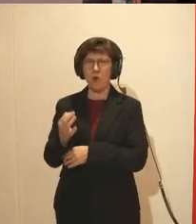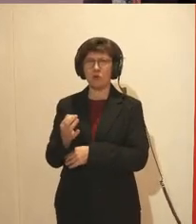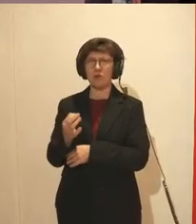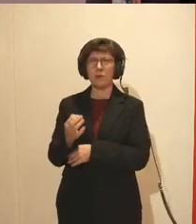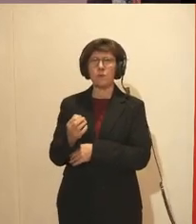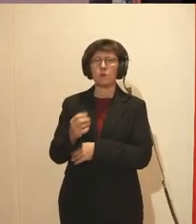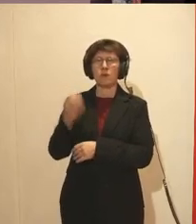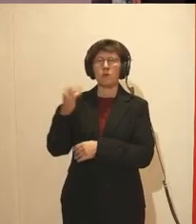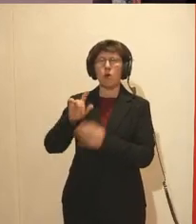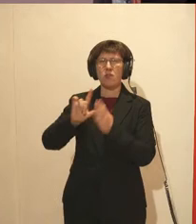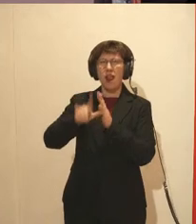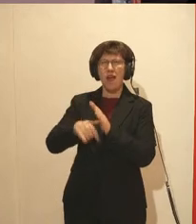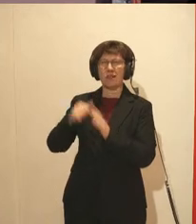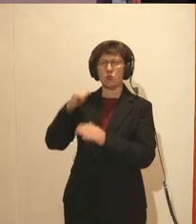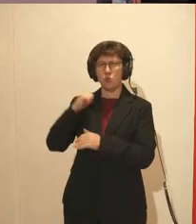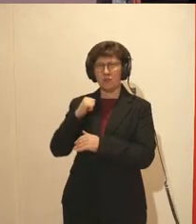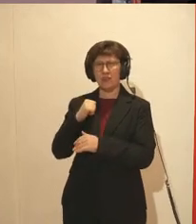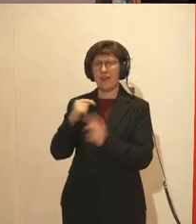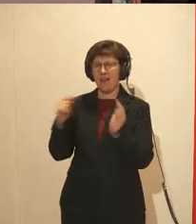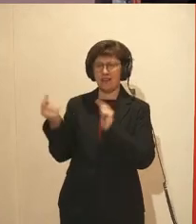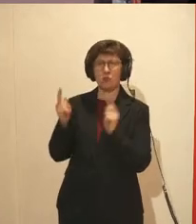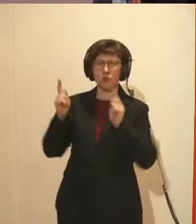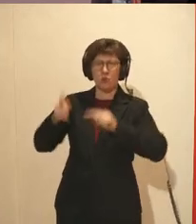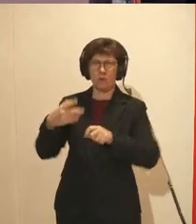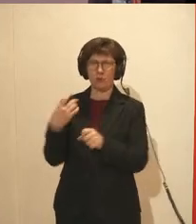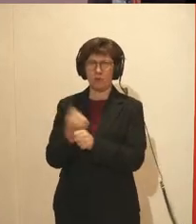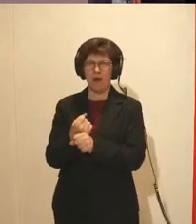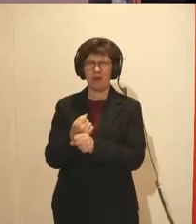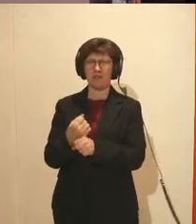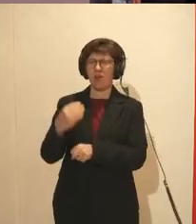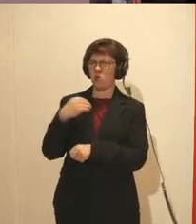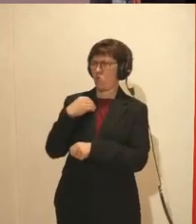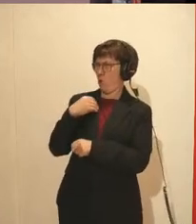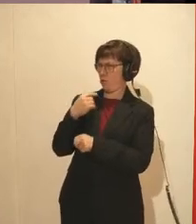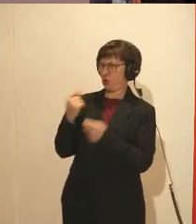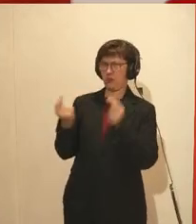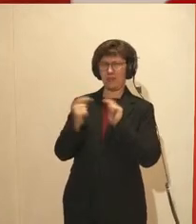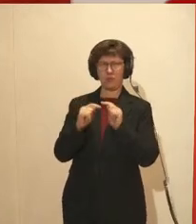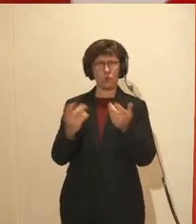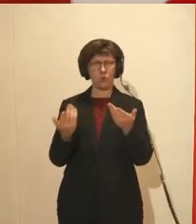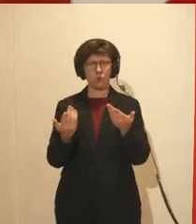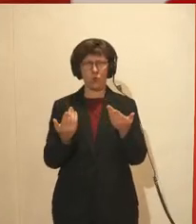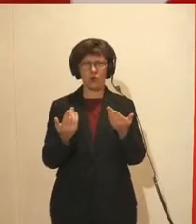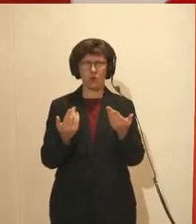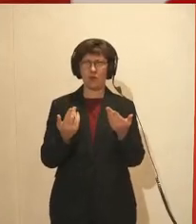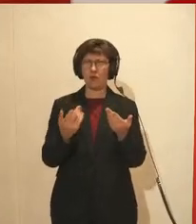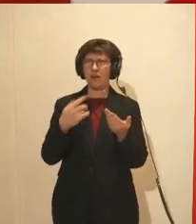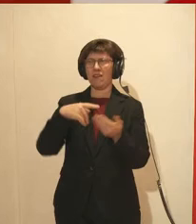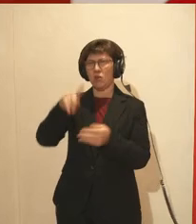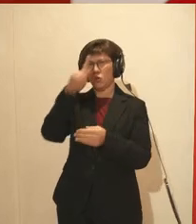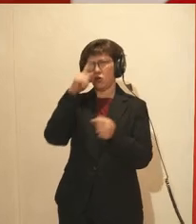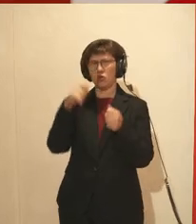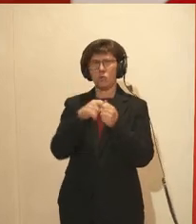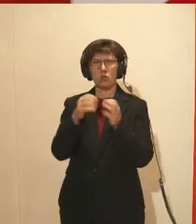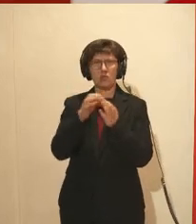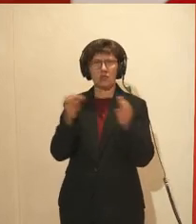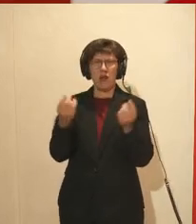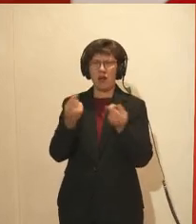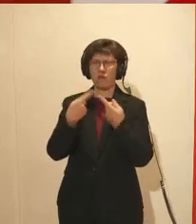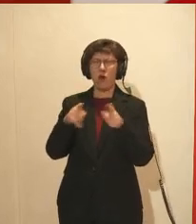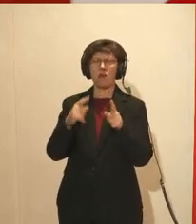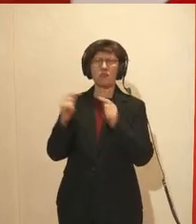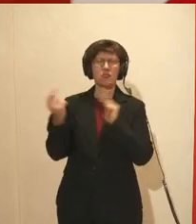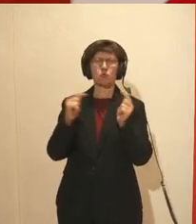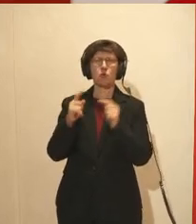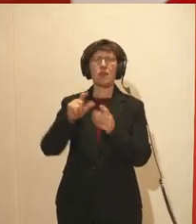leistungsträger führen müssen das klingt schon immer komisch wenn irgendwie im deutschen bundestag und anderswo über